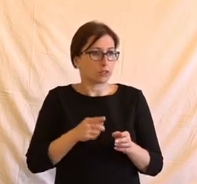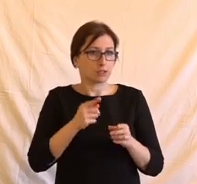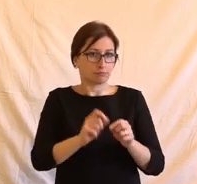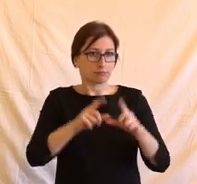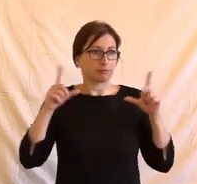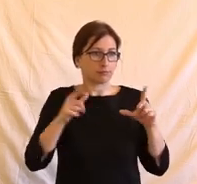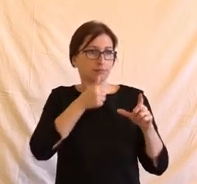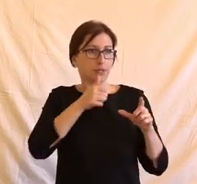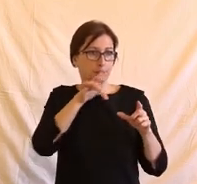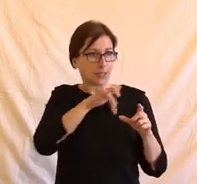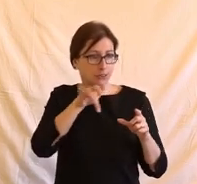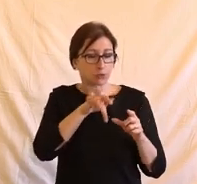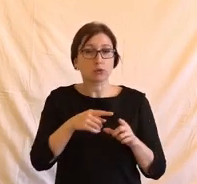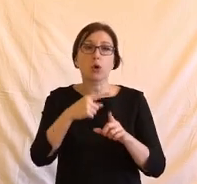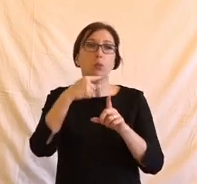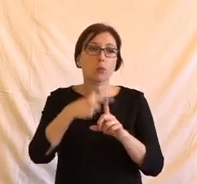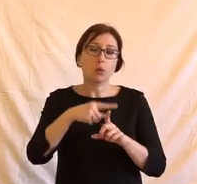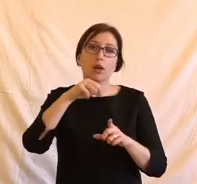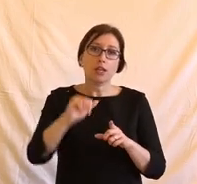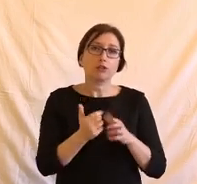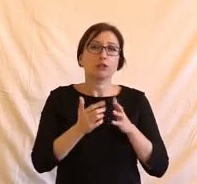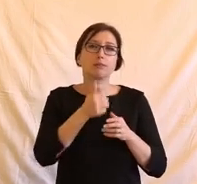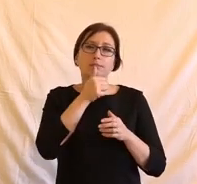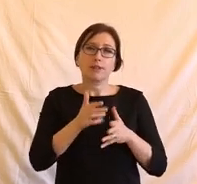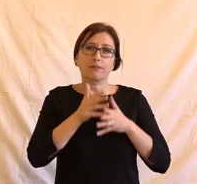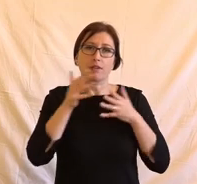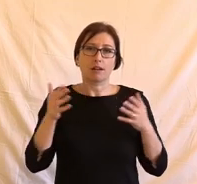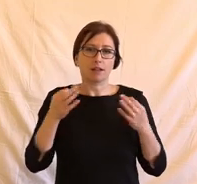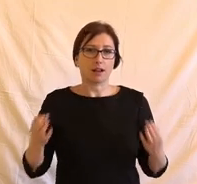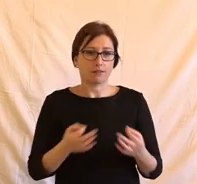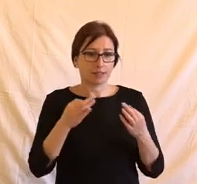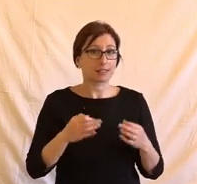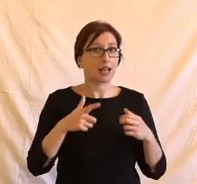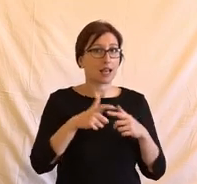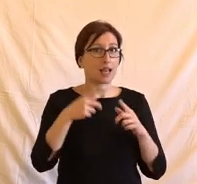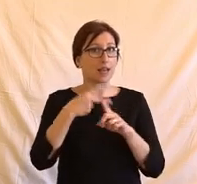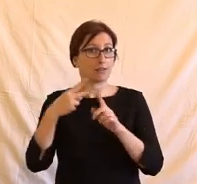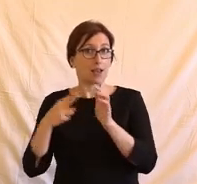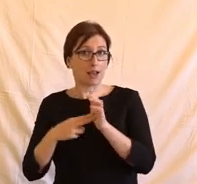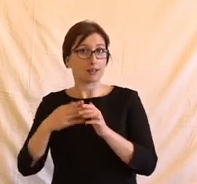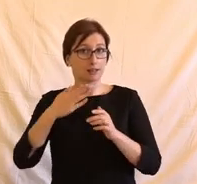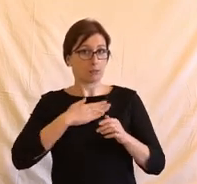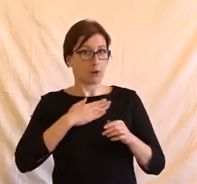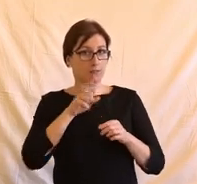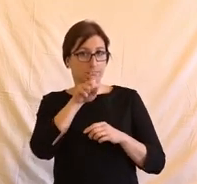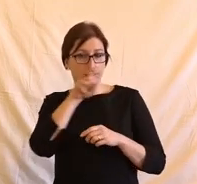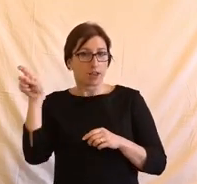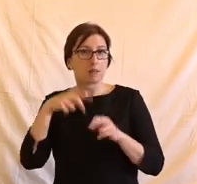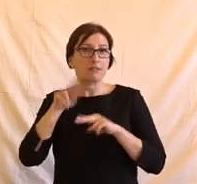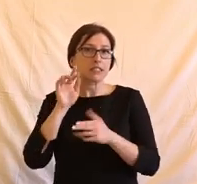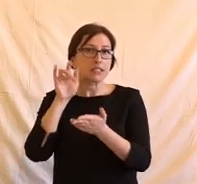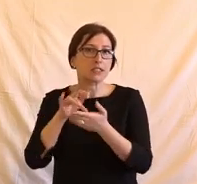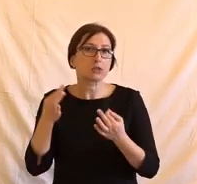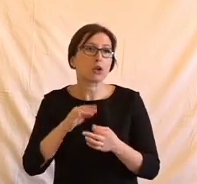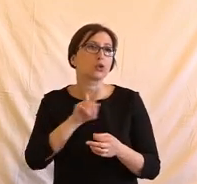poslední oblast, která je především předmětem zájmu EFN, společnosti, se které přicházím, je